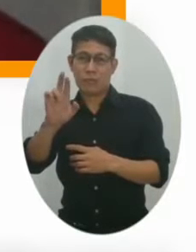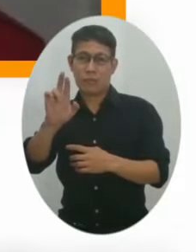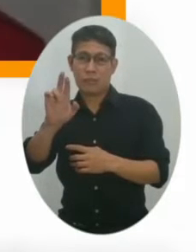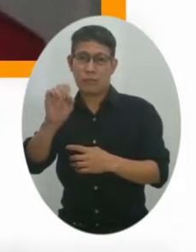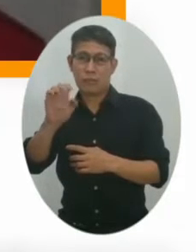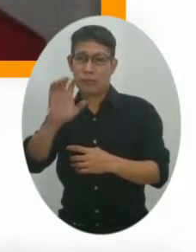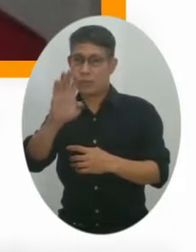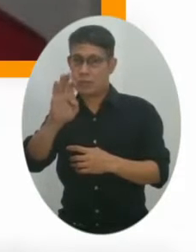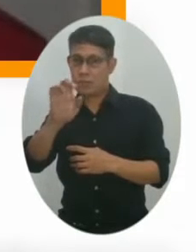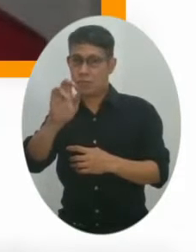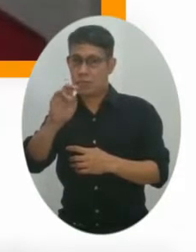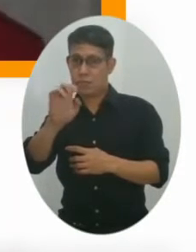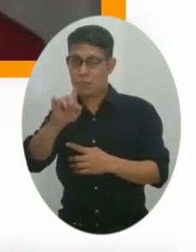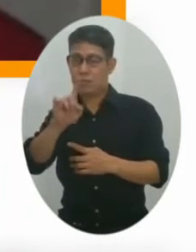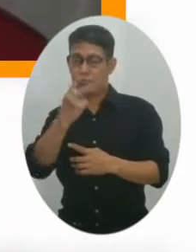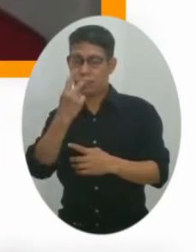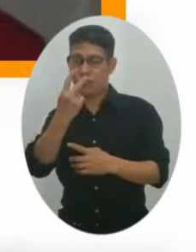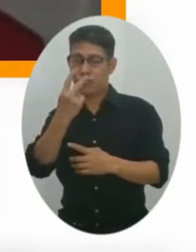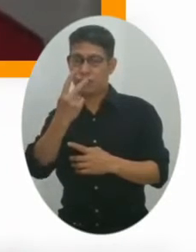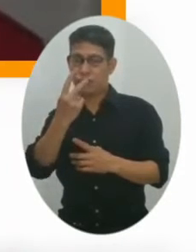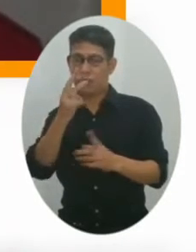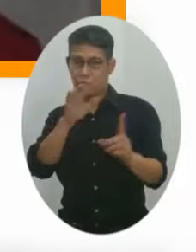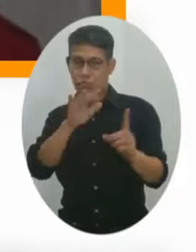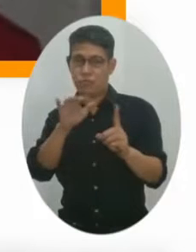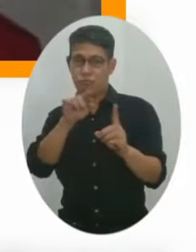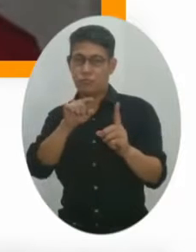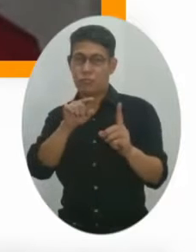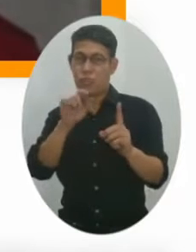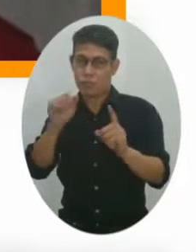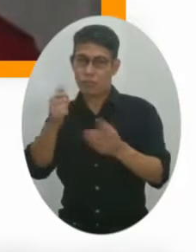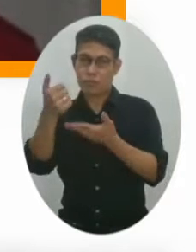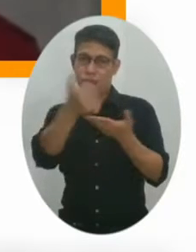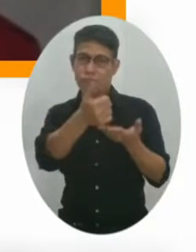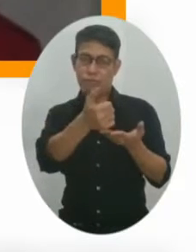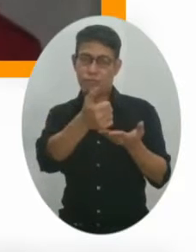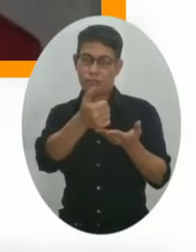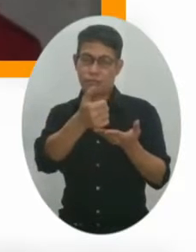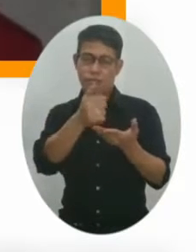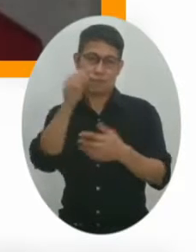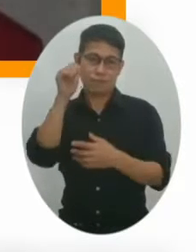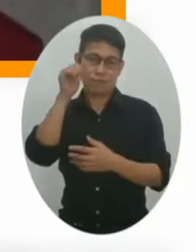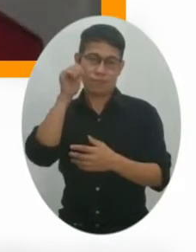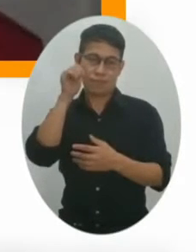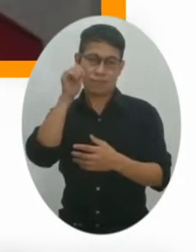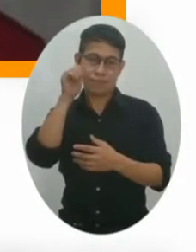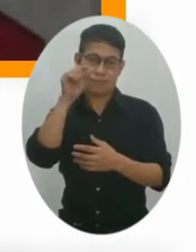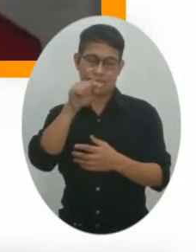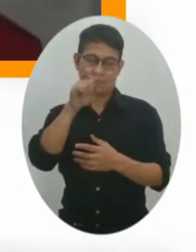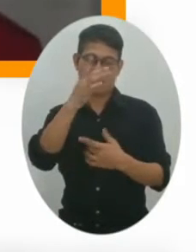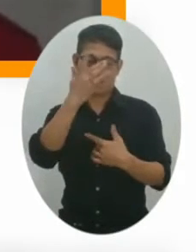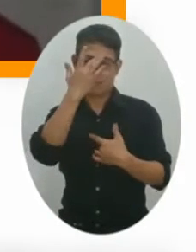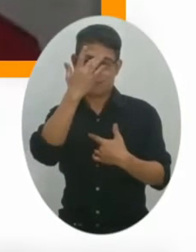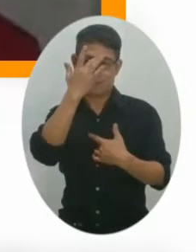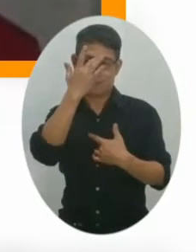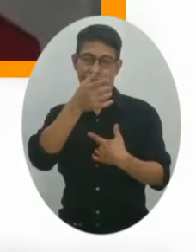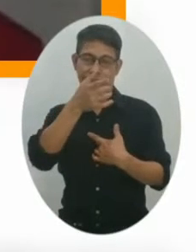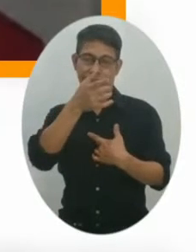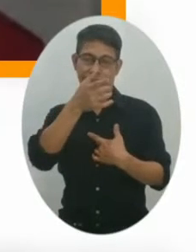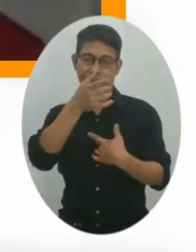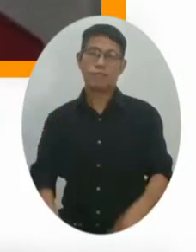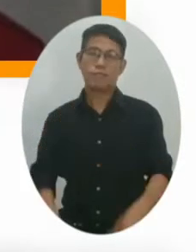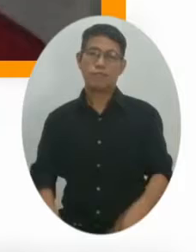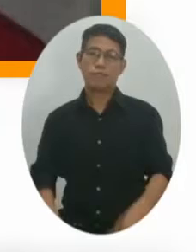radius bone. Tungayan natin kung paano natin siya matutulungan sa kanyang problema